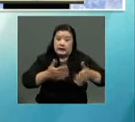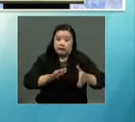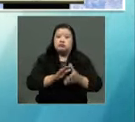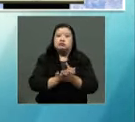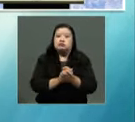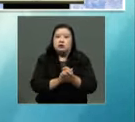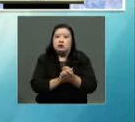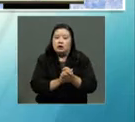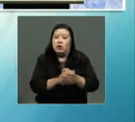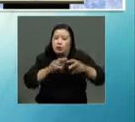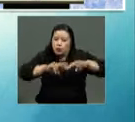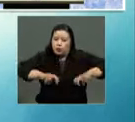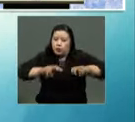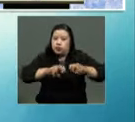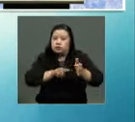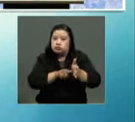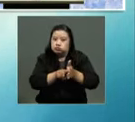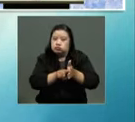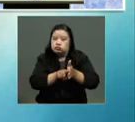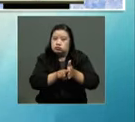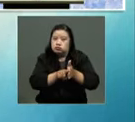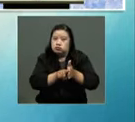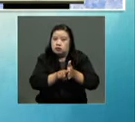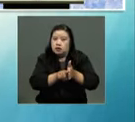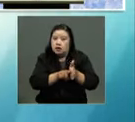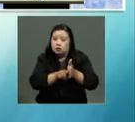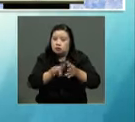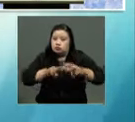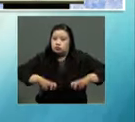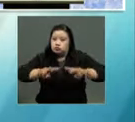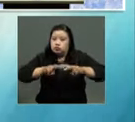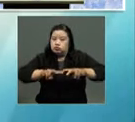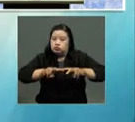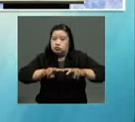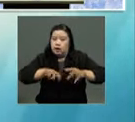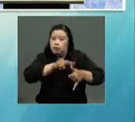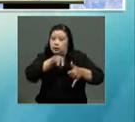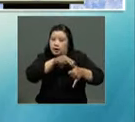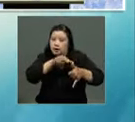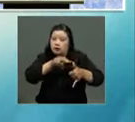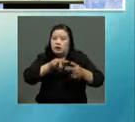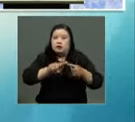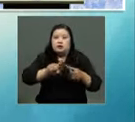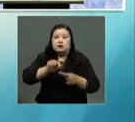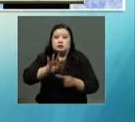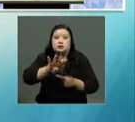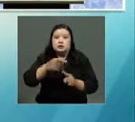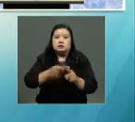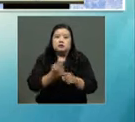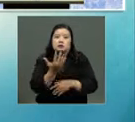พฤษภาคมนะครับแล้วก็ไปอยู่ในเศษโคนันถิ่นหรือพื้นที่ที่รัฐจัดให้เนี่ยเอ่อไปแล้วก็ตรวจเชื้อวันที่1เอาไม่ใช่ครั้งที่ 1นะครับก็คือวันที่ 24พฤษภาคมผลไม่พบเชื้อนะครับมาตรวจเอาครั้งที่ซอยทีนึงสามสิบเอ็ดพฤษภาคมก็พบว่ามีเชื้อขึ้นมาแต่เธอไม่มีอาการใดๆนะครับตอนนี้ก็นำตัวเข้ารับการรักษาโรงพยาบาลในจังหวัดชลบุรีก็นำเรียนว่าเรายังเหลือซึ่งอยู่ในระบบของการดูแลในเซตคอทันทีอย่างดีนะ